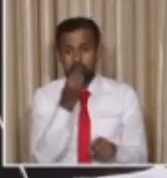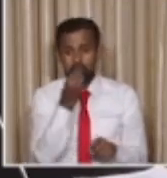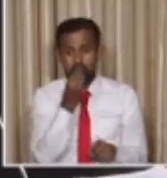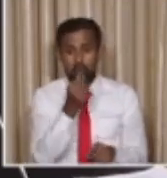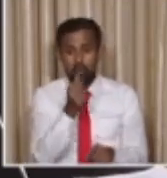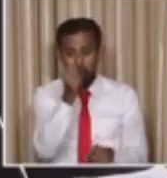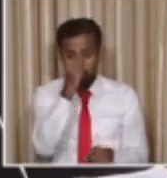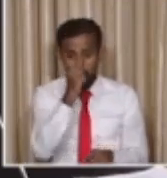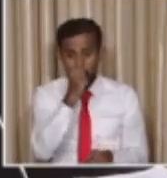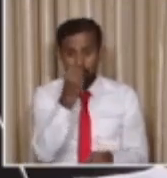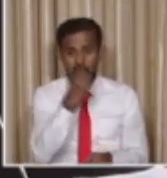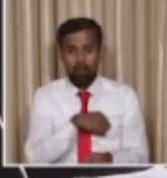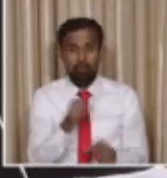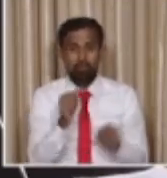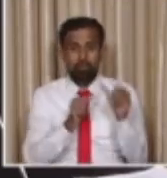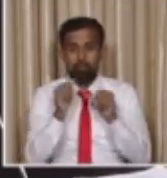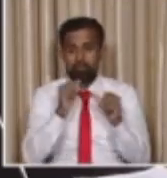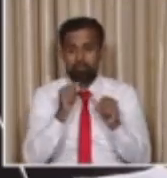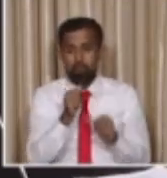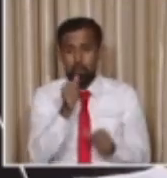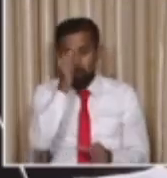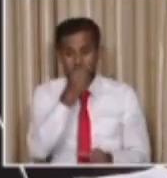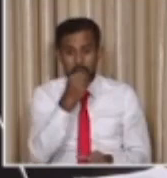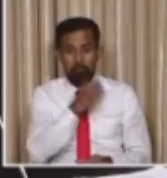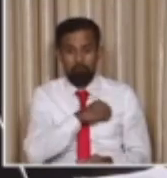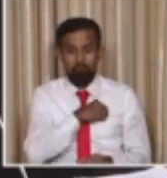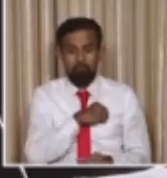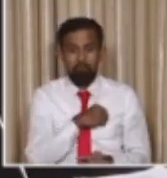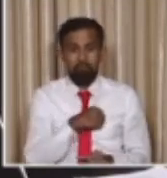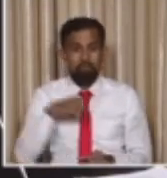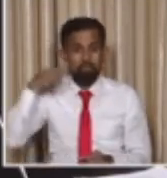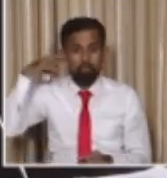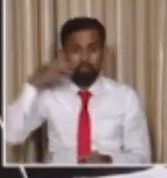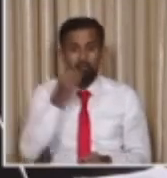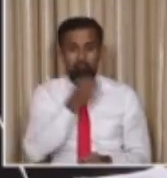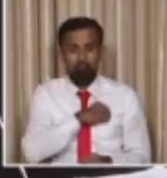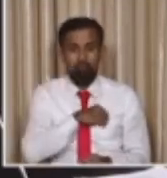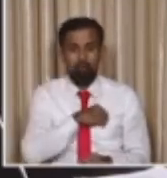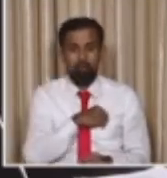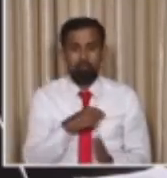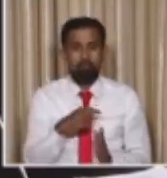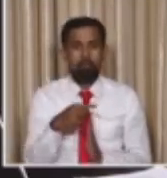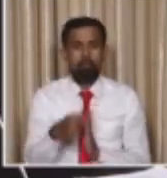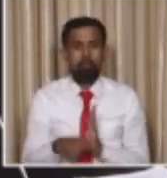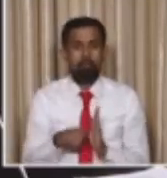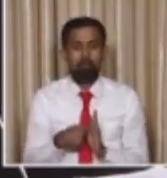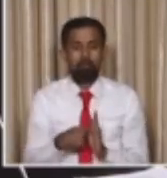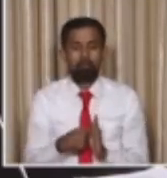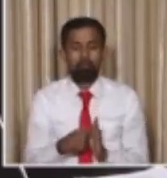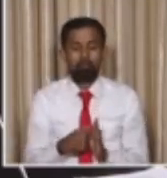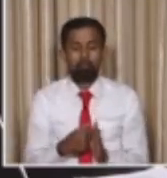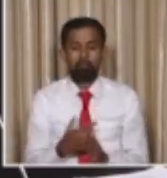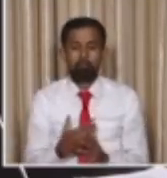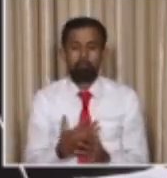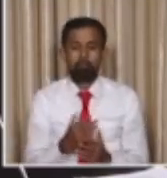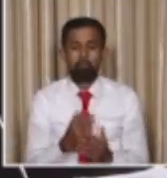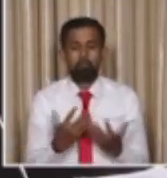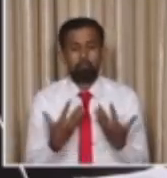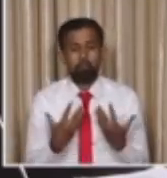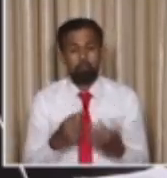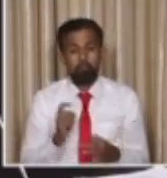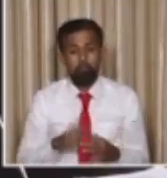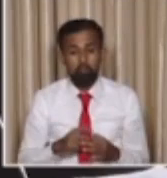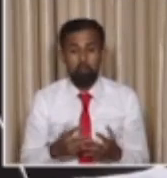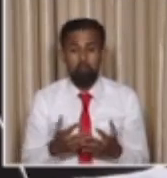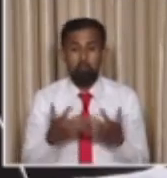කනවනම්, මිනිස්සු ඖෂධ වලින් ගසා කනවනම්, මිනිස්සු බලශක්තියෙන් ගසා කනවනම් ඇත්තට මේ රටේ ඒ අනුවේදනීය තත්වය තවත් උග්‍ර